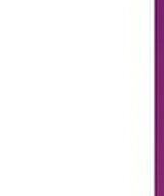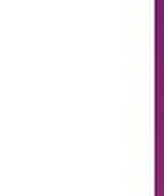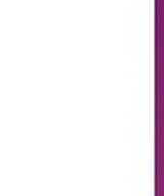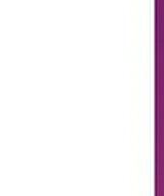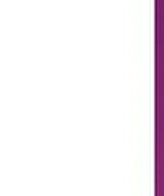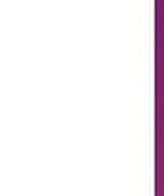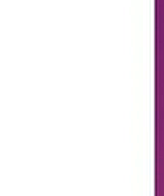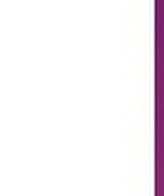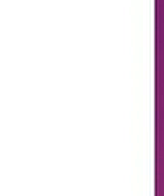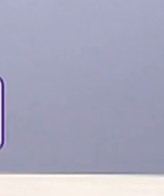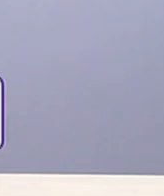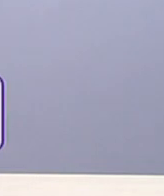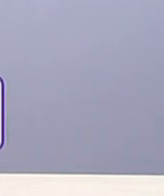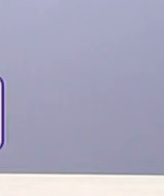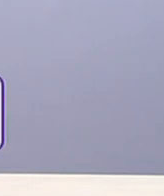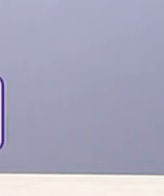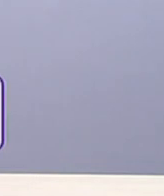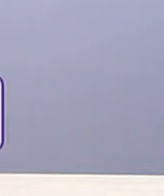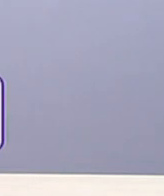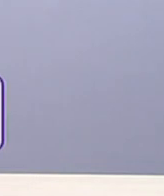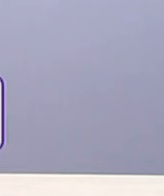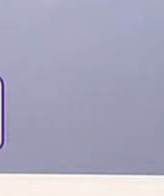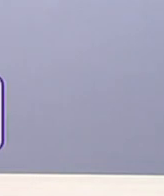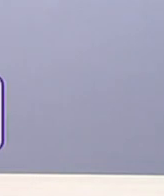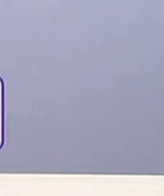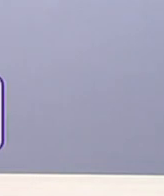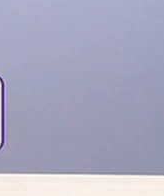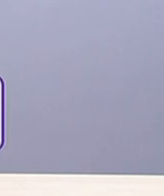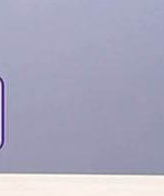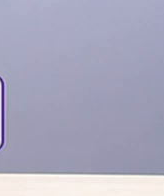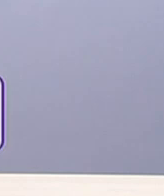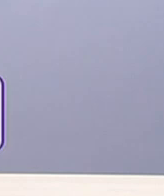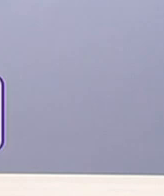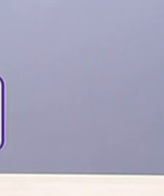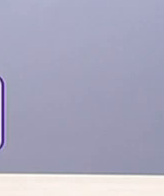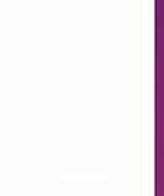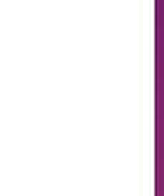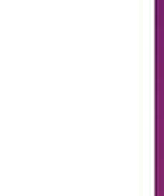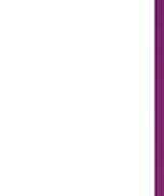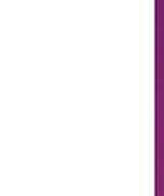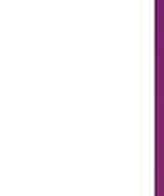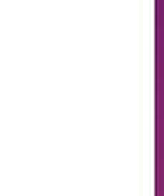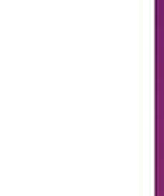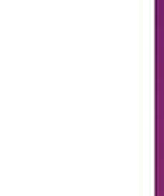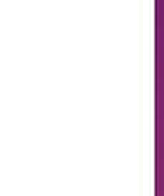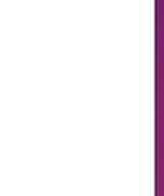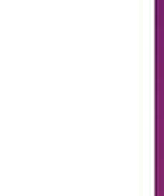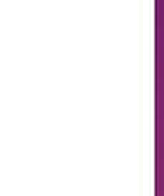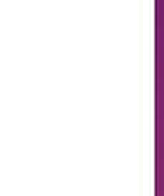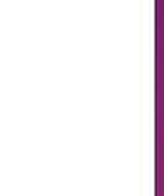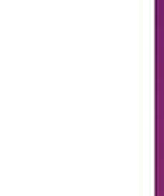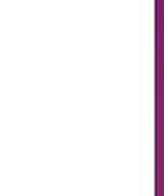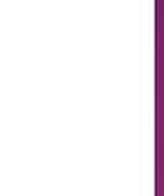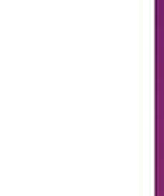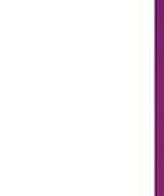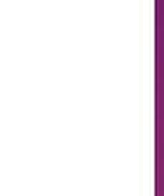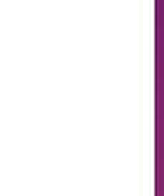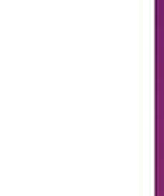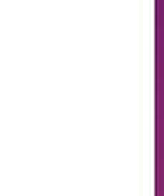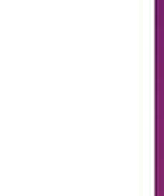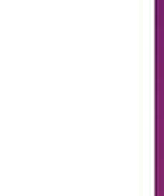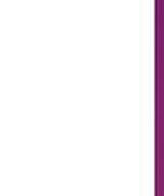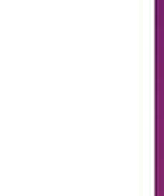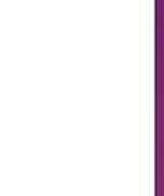сөйлем құрастырғанда, одан кейін етістік ing қосымшасымен келеді. For example, I